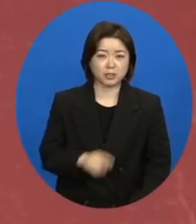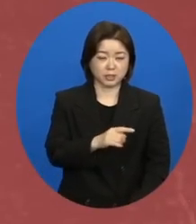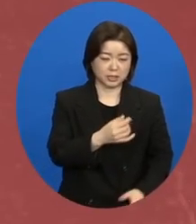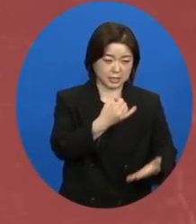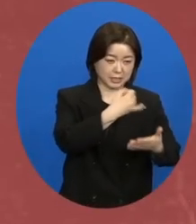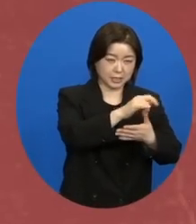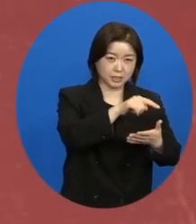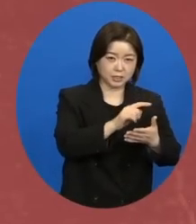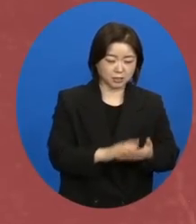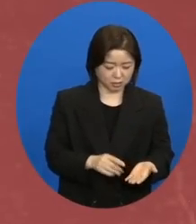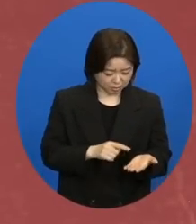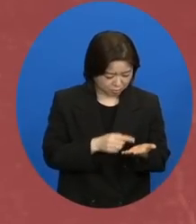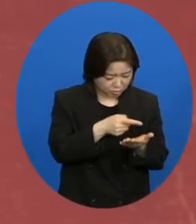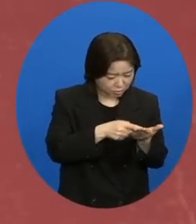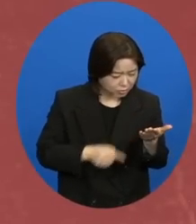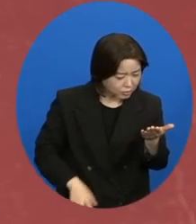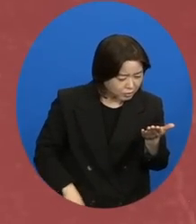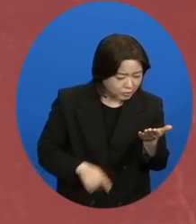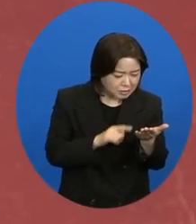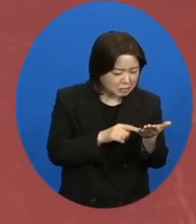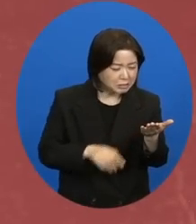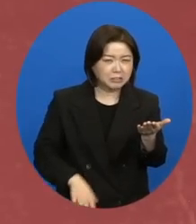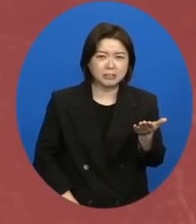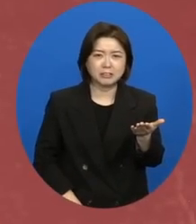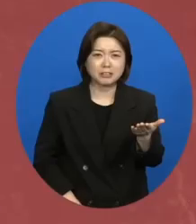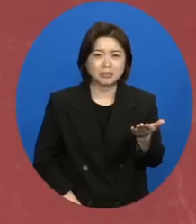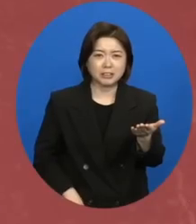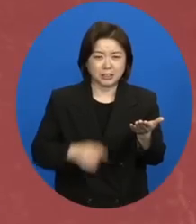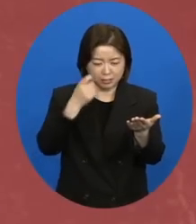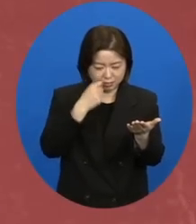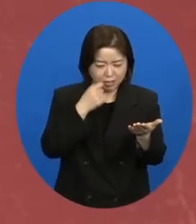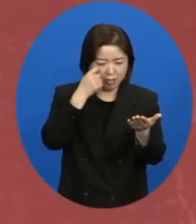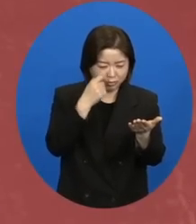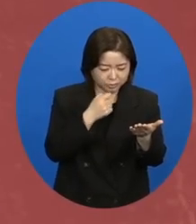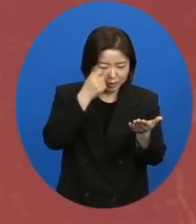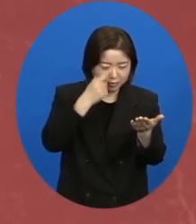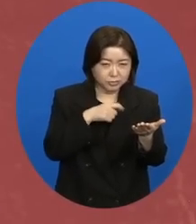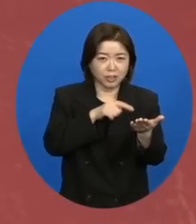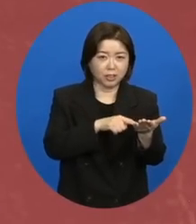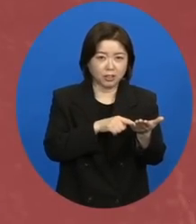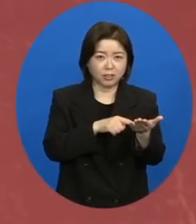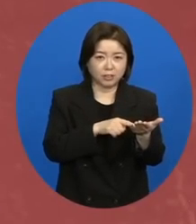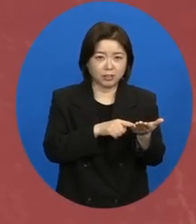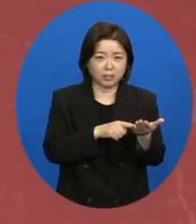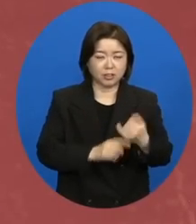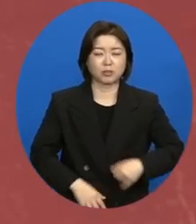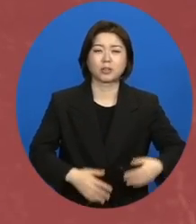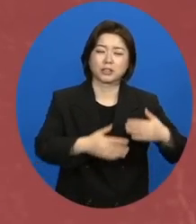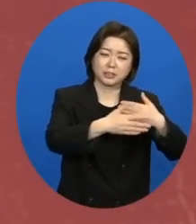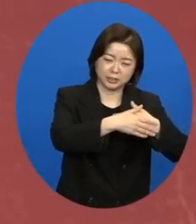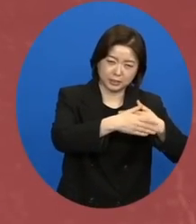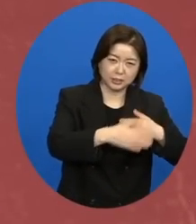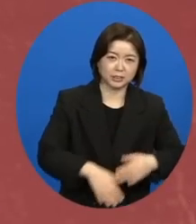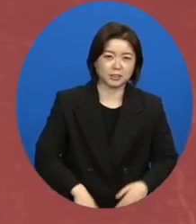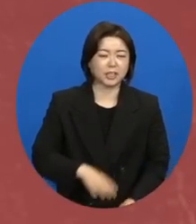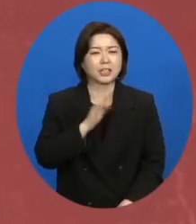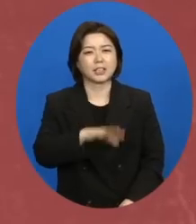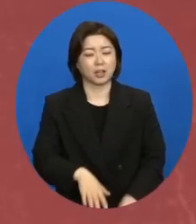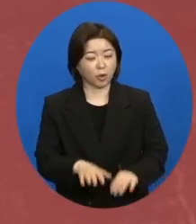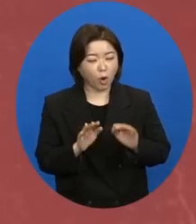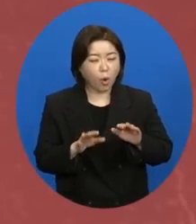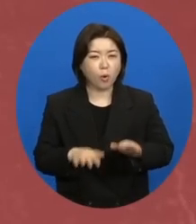애는 맞았으니까 자국을 가지고 막 계속 훌쩍훌쩍거리고 또 들어가서 막 만져주면서 야 그러면